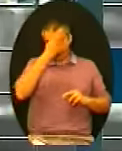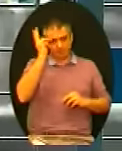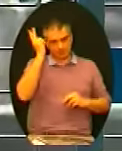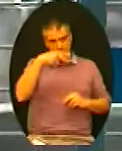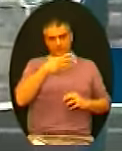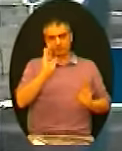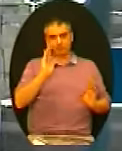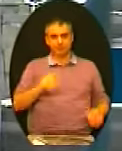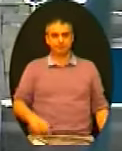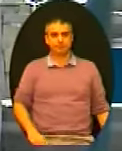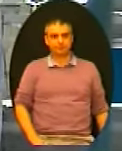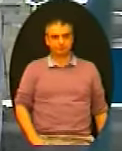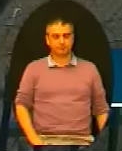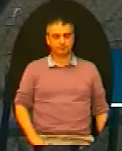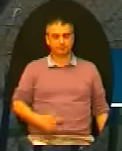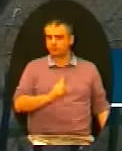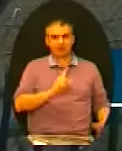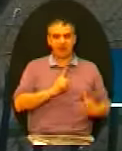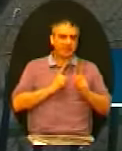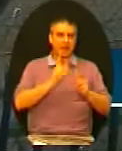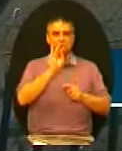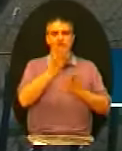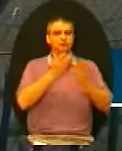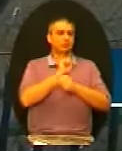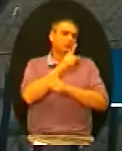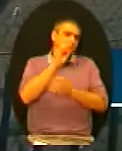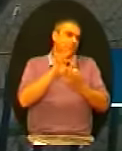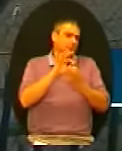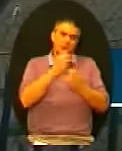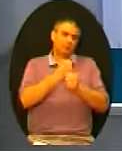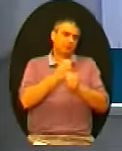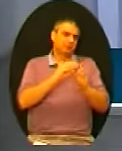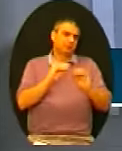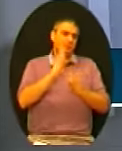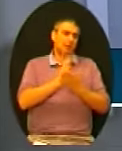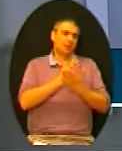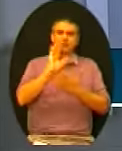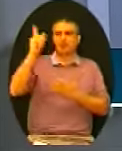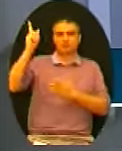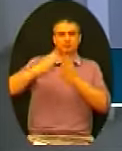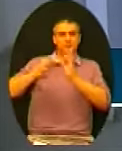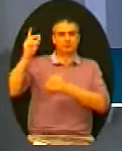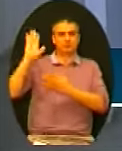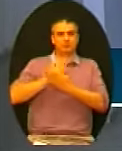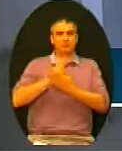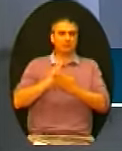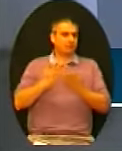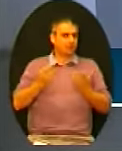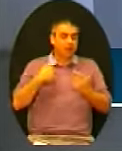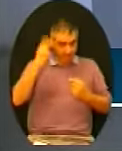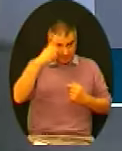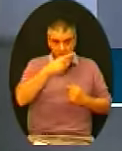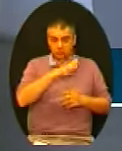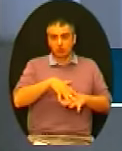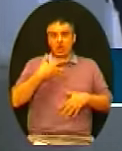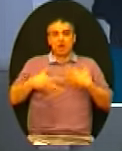יפנים את הדבר הזה. אל תלחם בשירות בתי הסוהר. הם בסך הכל מיישמים את מה שמערכת המשפט החליטה. אני מבין שיש